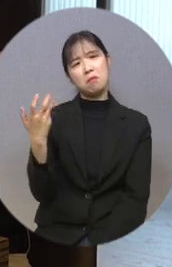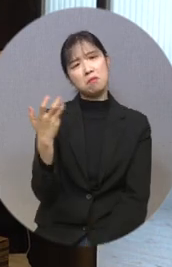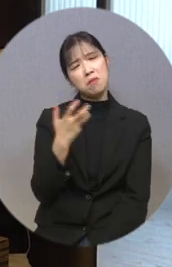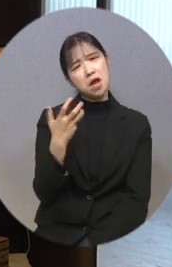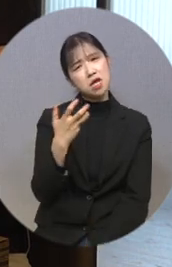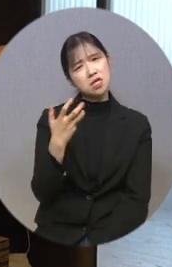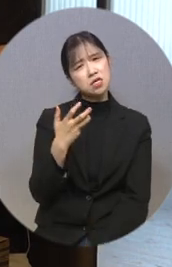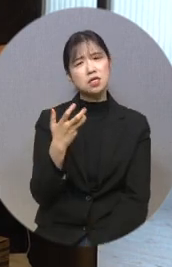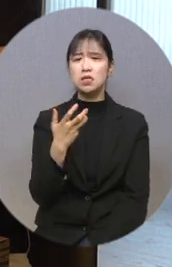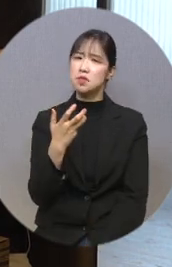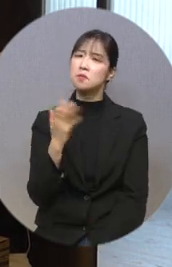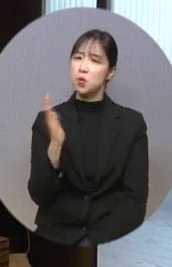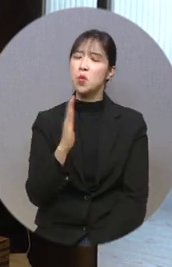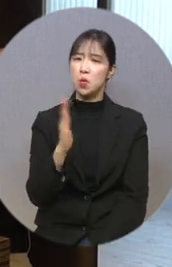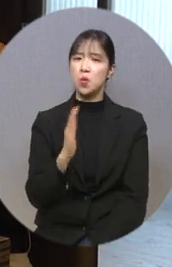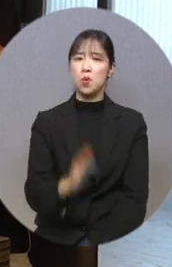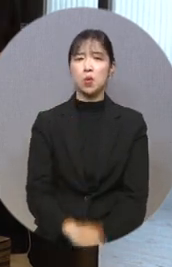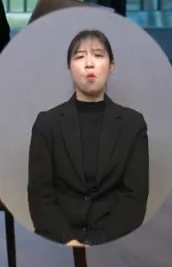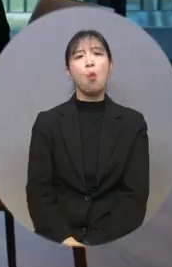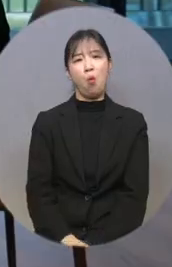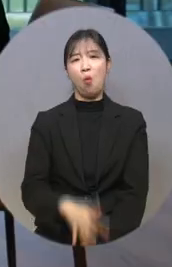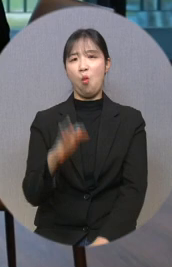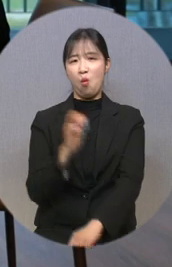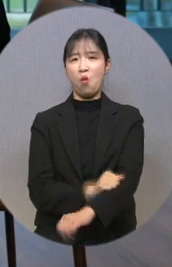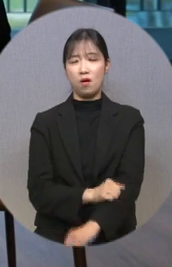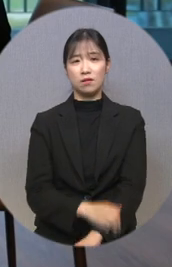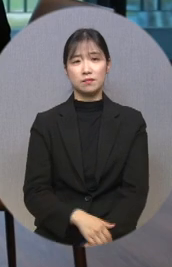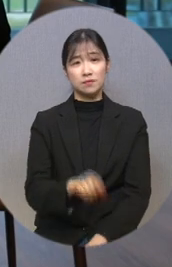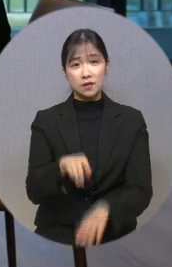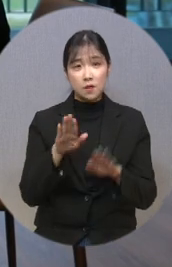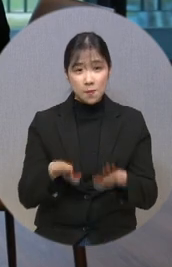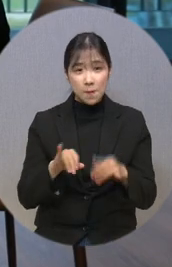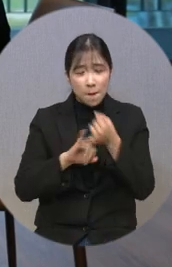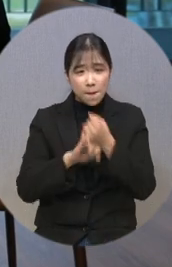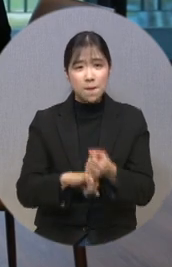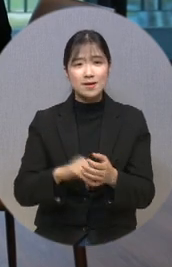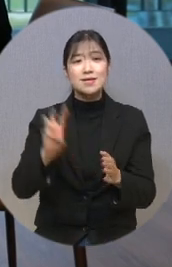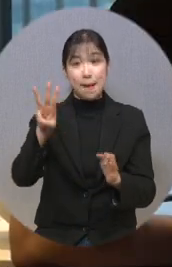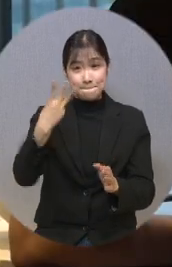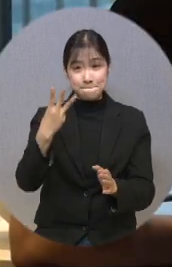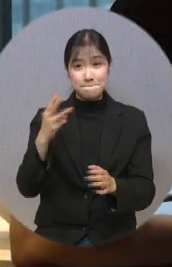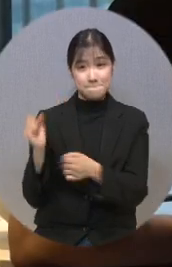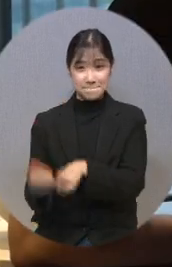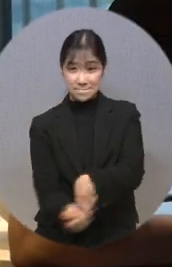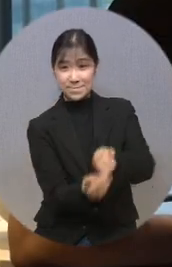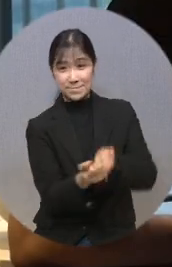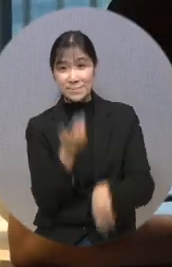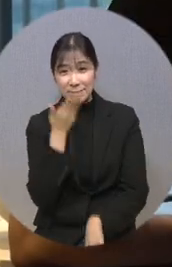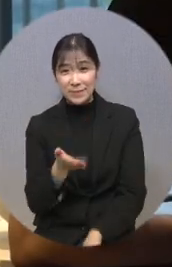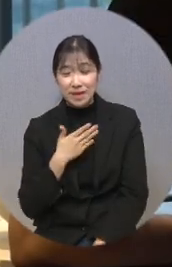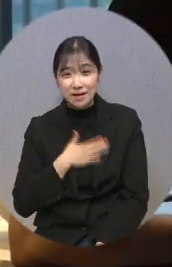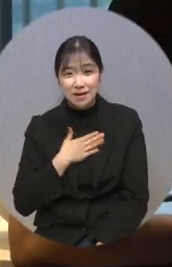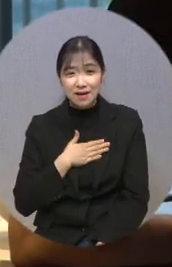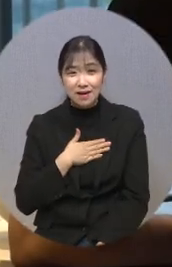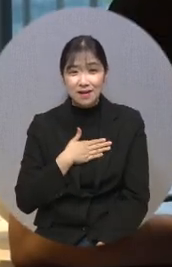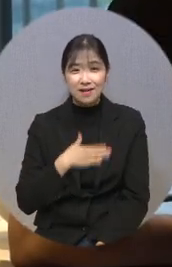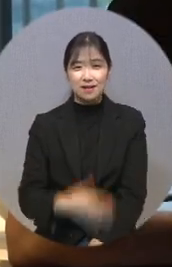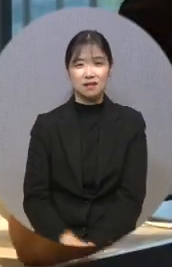정도 나오는 것 같아. 잘 치면 무조건 팔잖아. 얘 잘 쳐. 뭐 잘 쳐야 돼. 오늘 300 날려야 돼. 되게